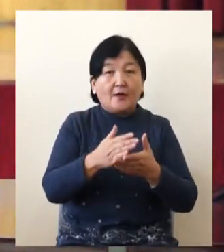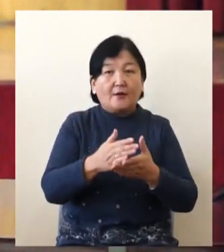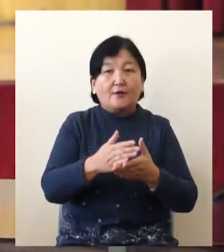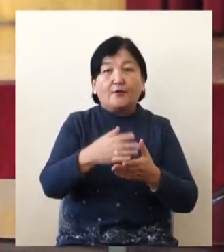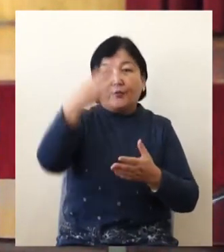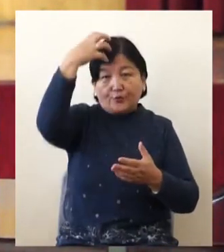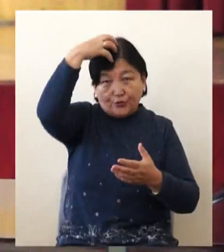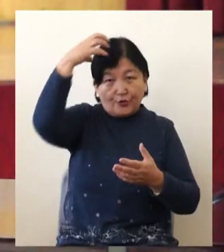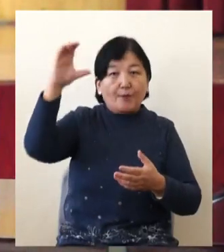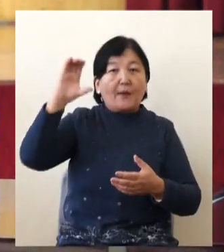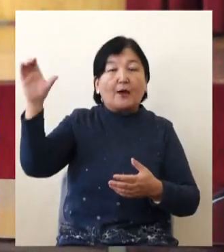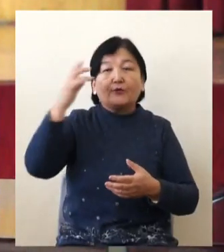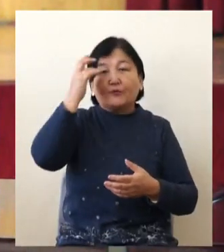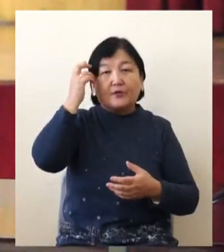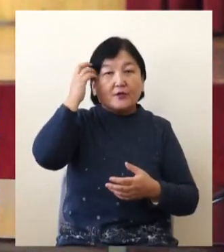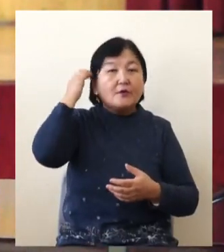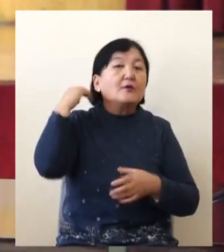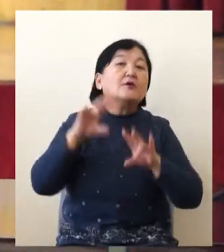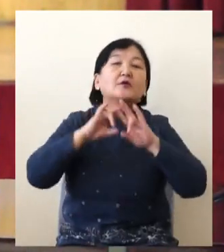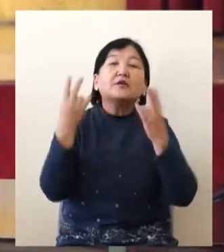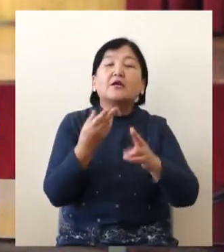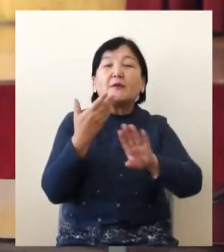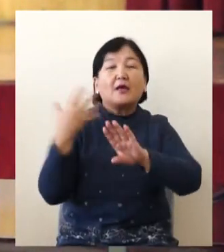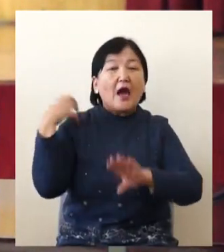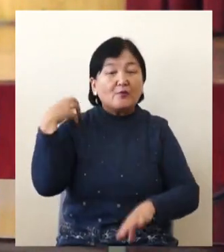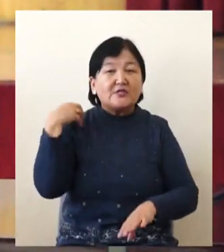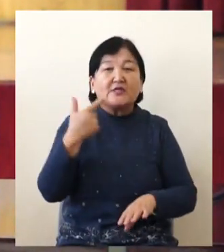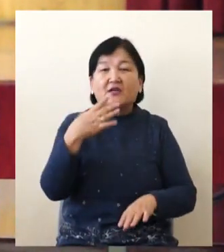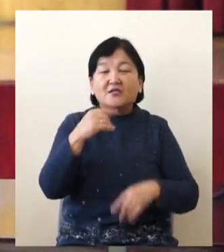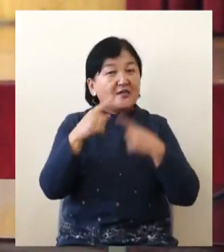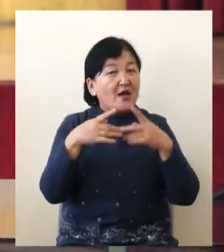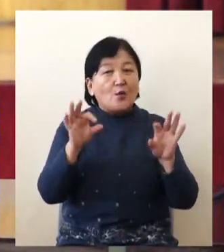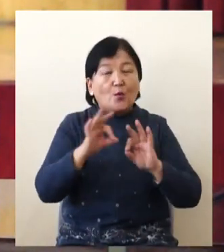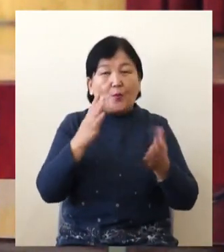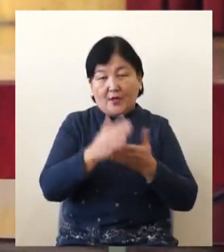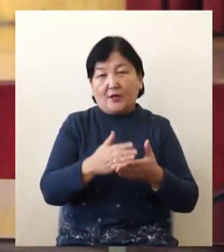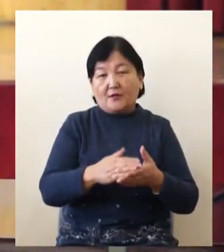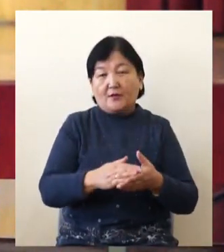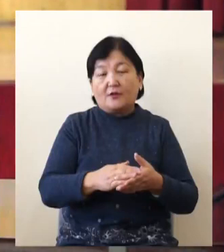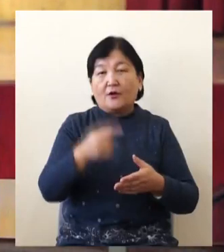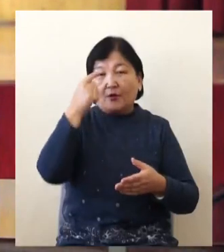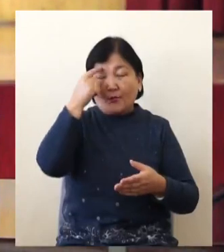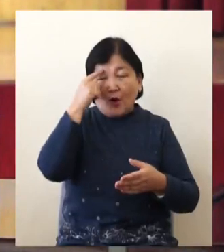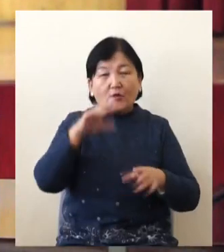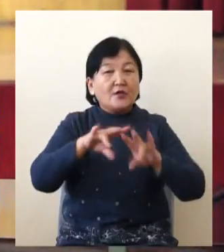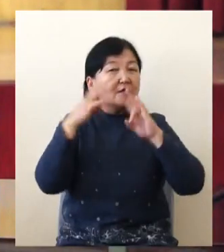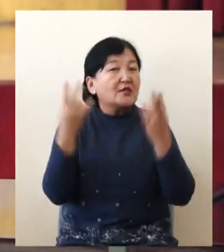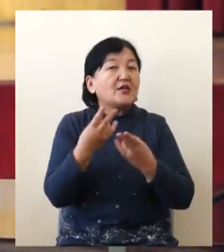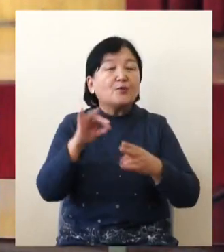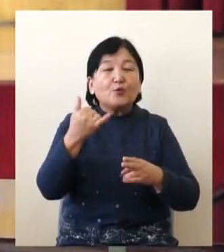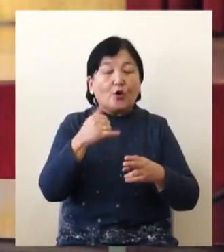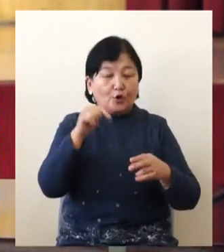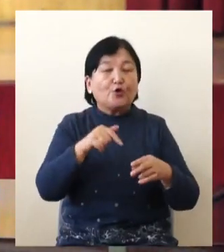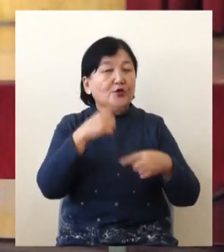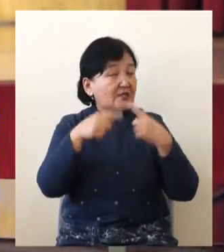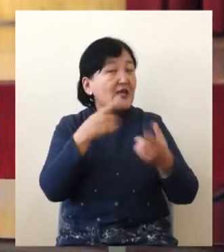Төрийн байгууллагуудын нийгмийн хариуцлагыг ярихгүй. За энэ хоёрын тэр TR2-ыг ярьдаг байгаа нь Монголын нийгэм тэр A гэдгийг ярихгүй одоо ярьж хэлж